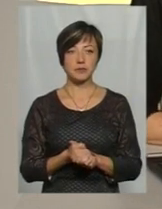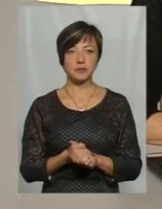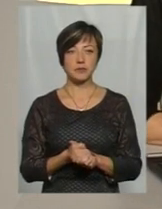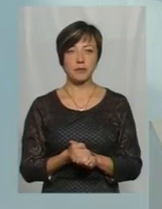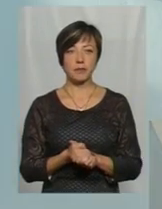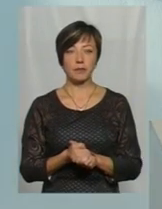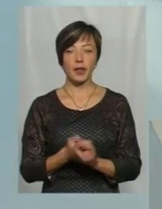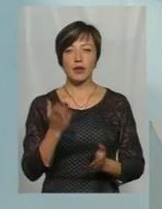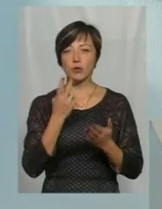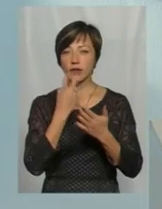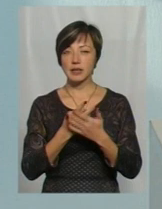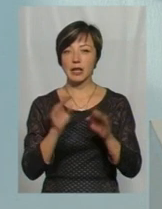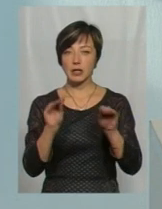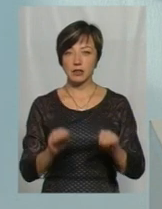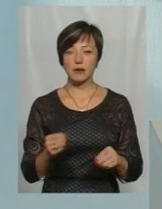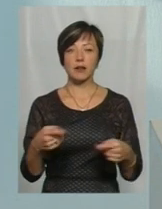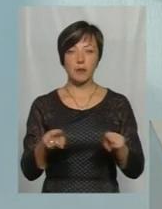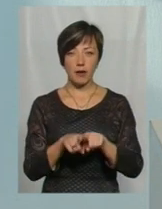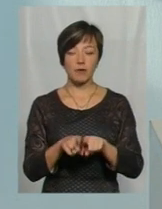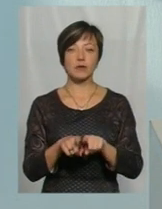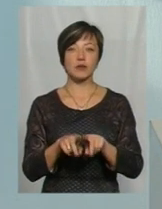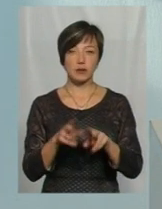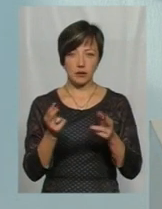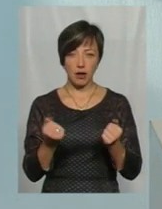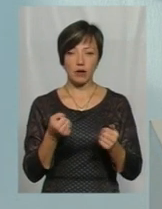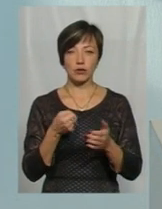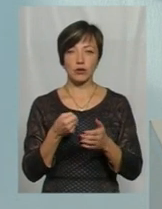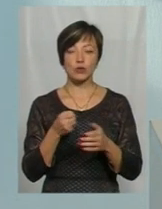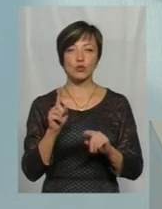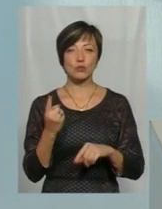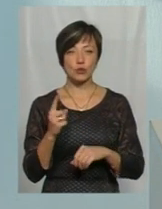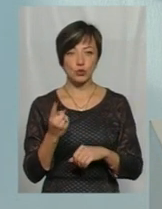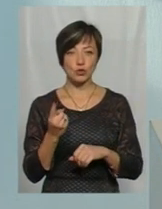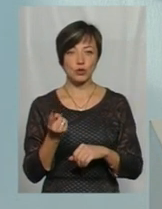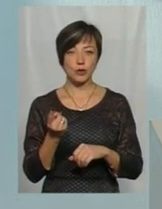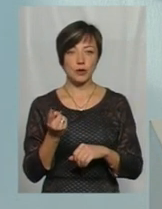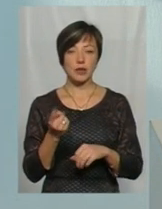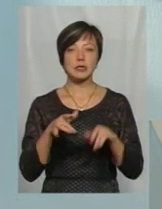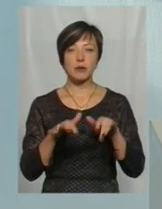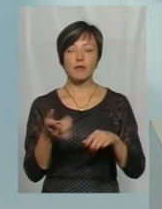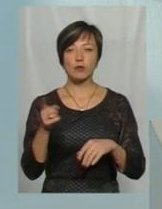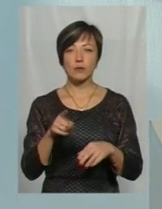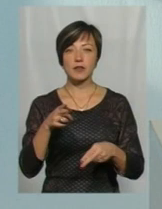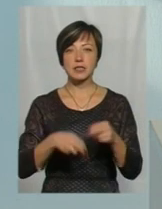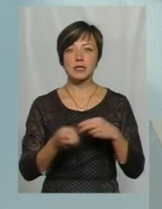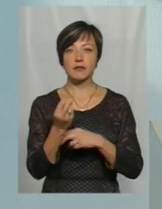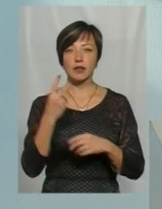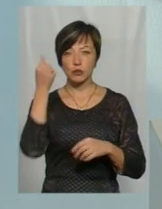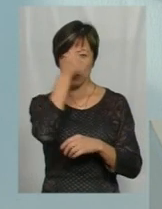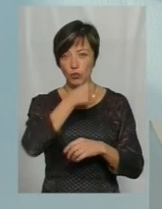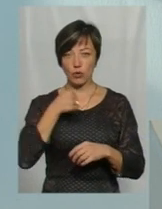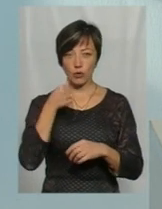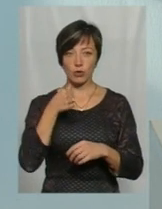якщо дивитися на статистику, напевно, все-таки так. Тому що справа в тому, що в кінці 12-го